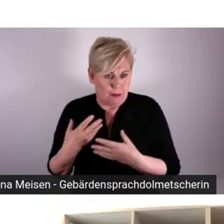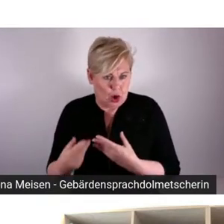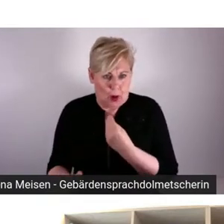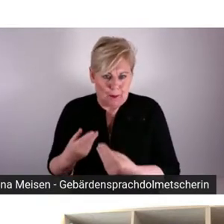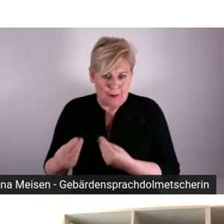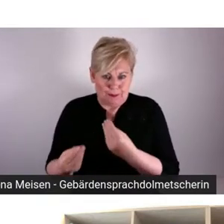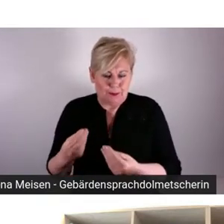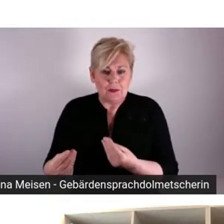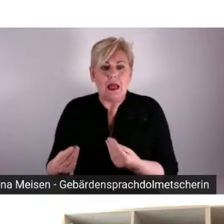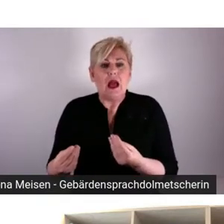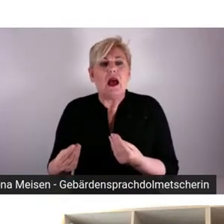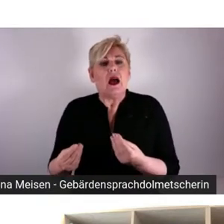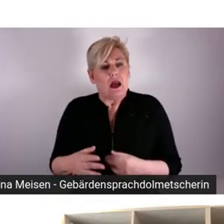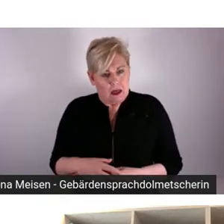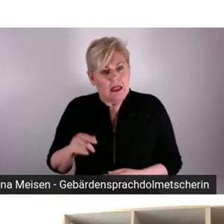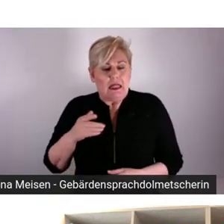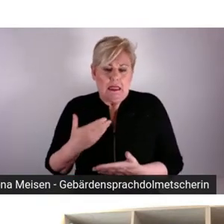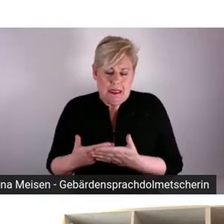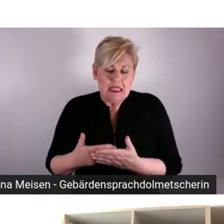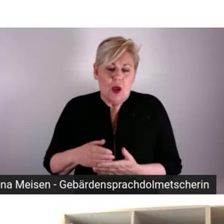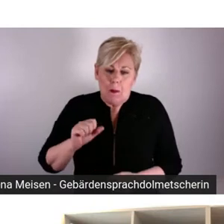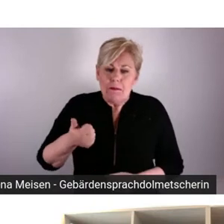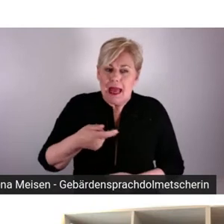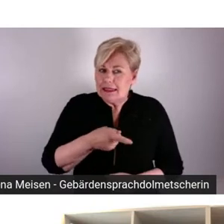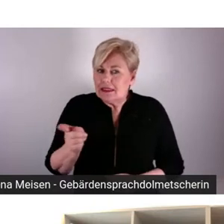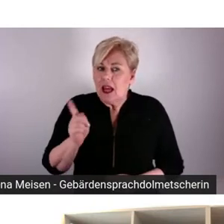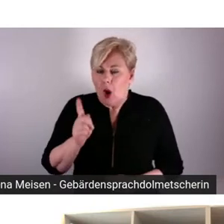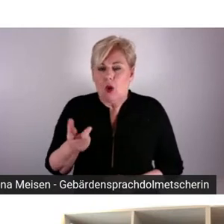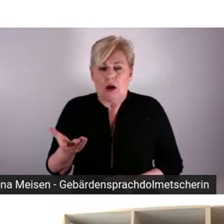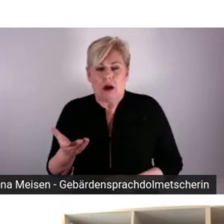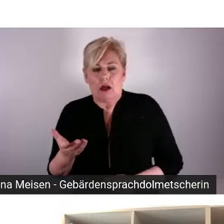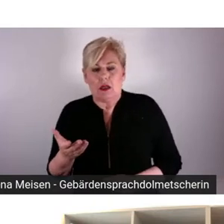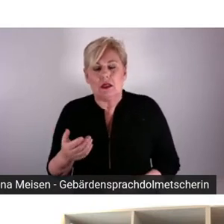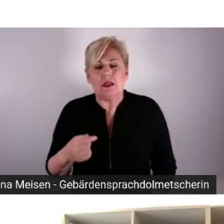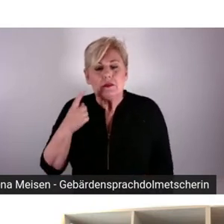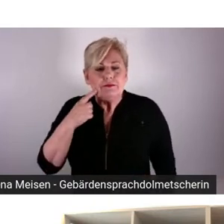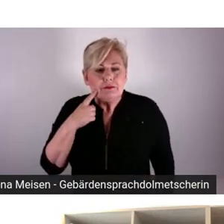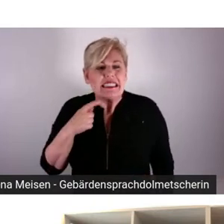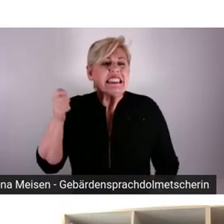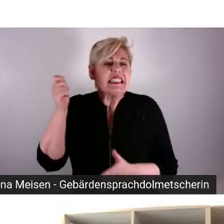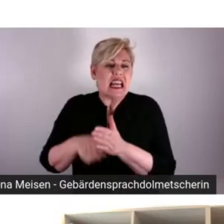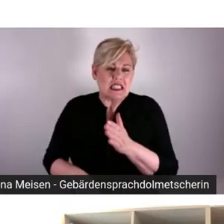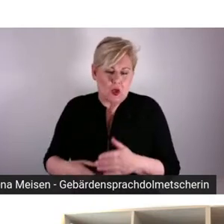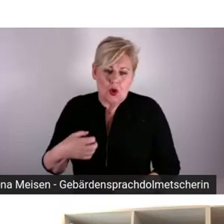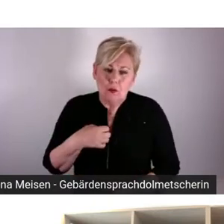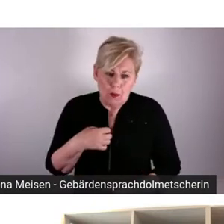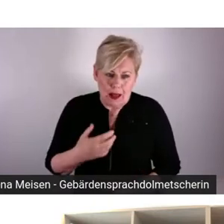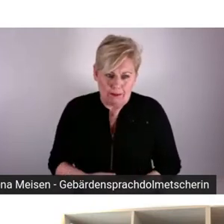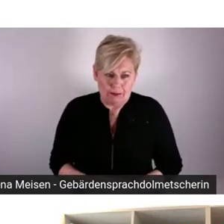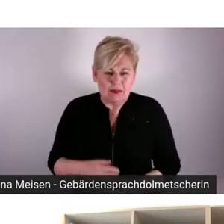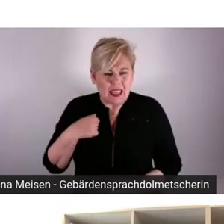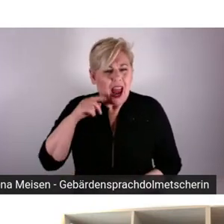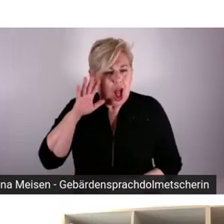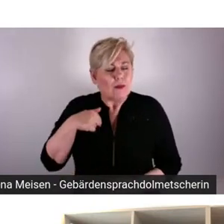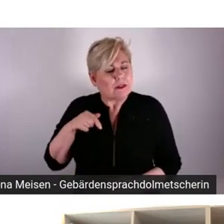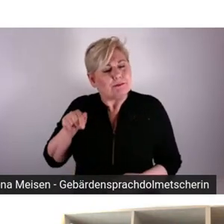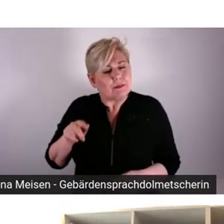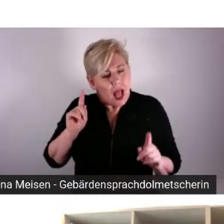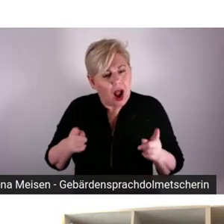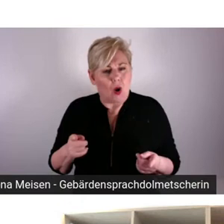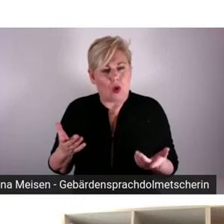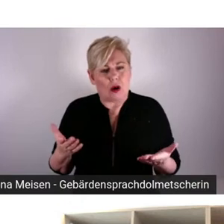hat auch der allergrößte Teil der Menschen ja auch keine Probleme mit den sogenannten Sanktionen. Ich glaube, auch hier muss man, wenn man so will,